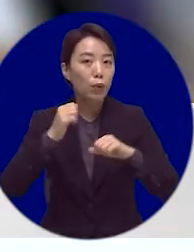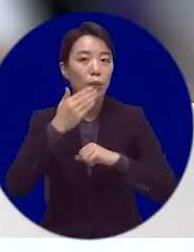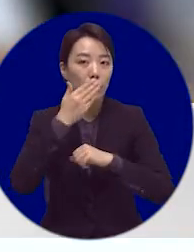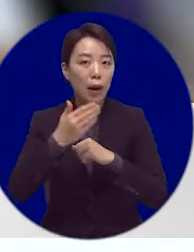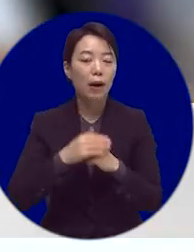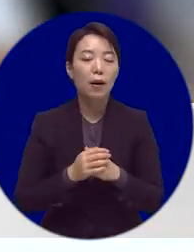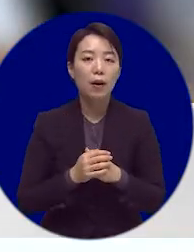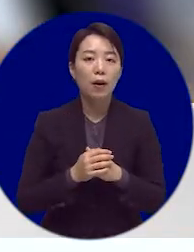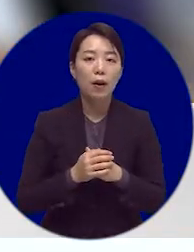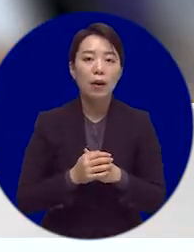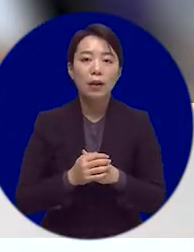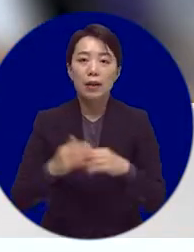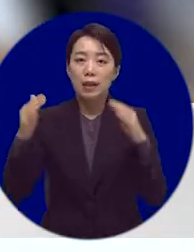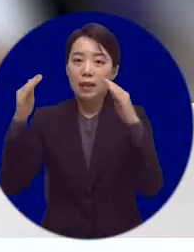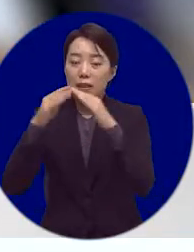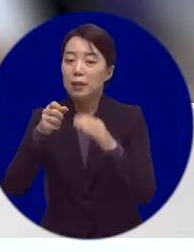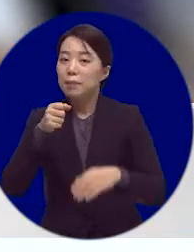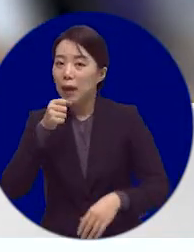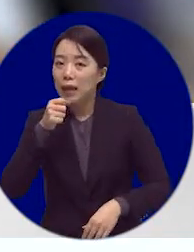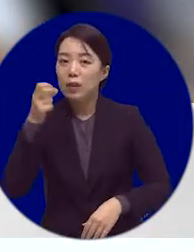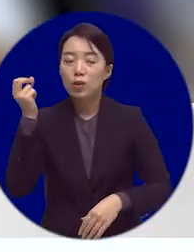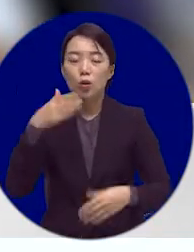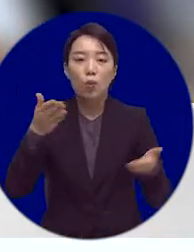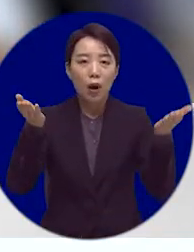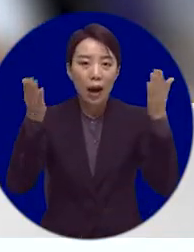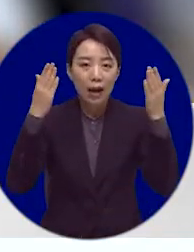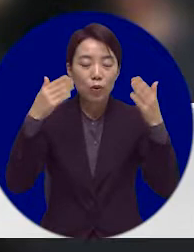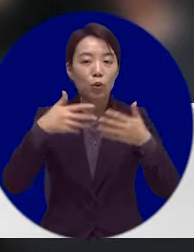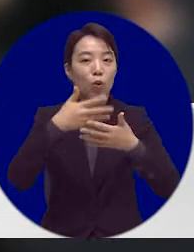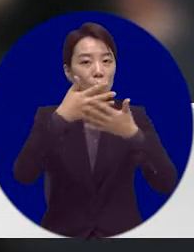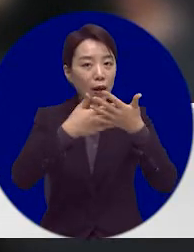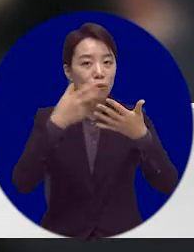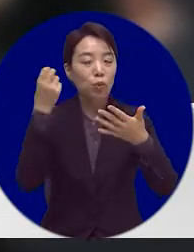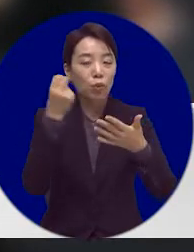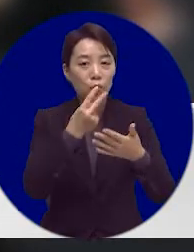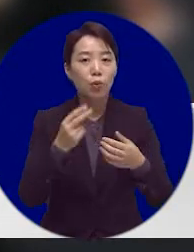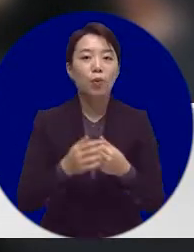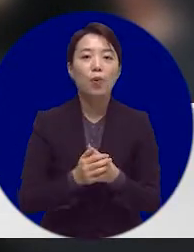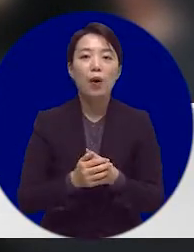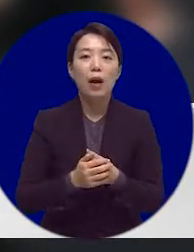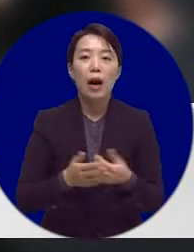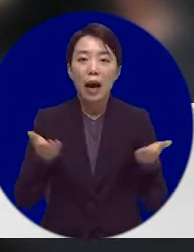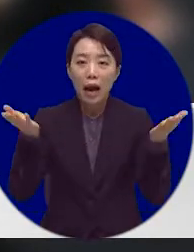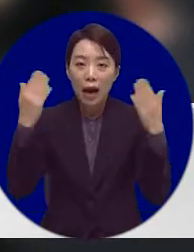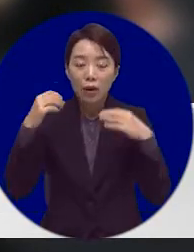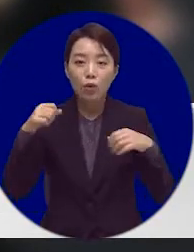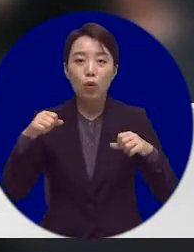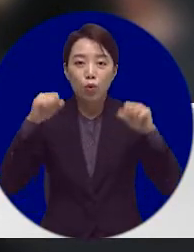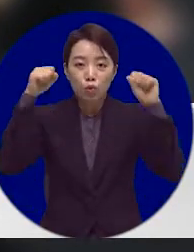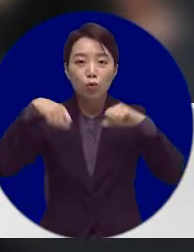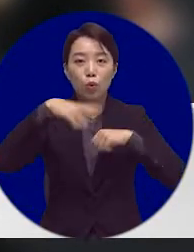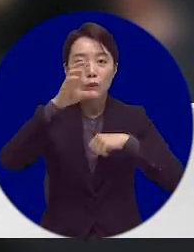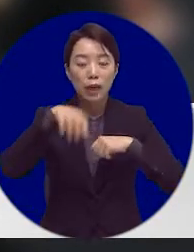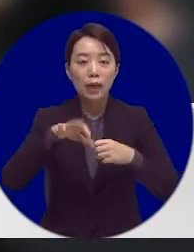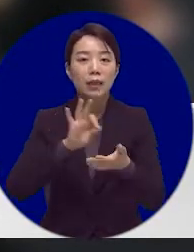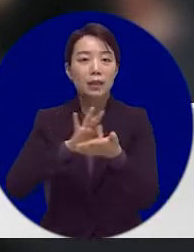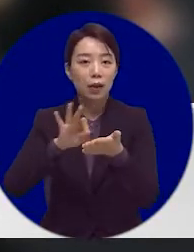수 있지만 교실 마이크나 학교 방송 등 확성장치를 이용하거나 학교 운동장 등에서 이루어지는 5개